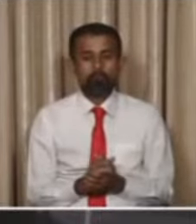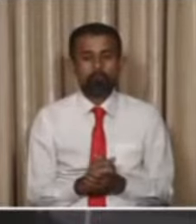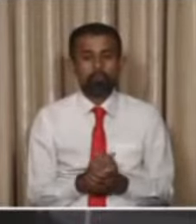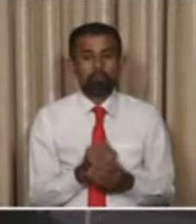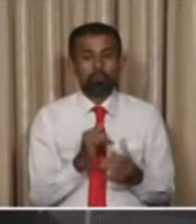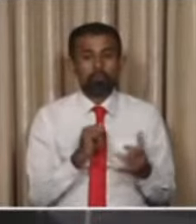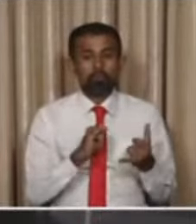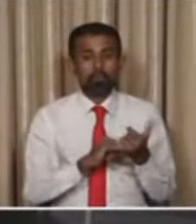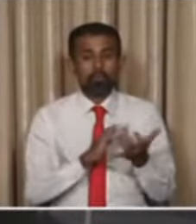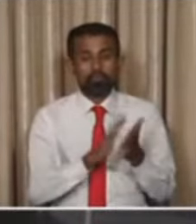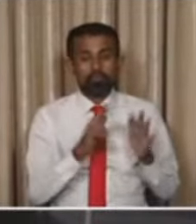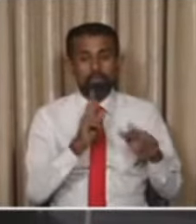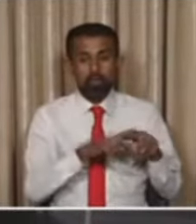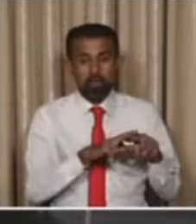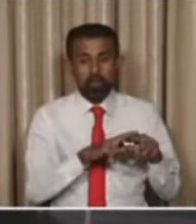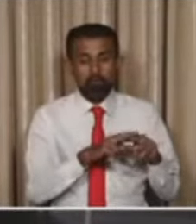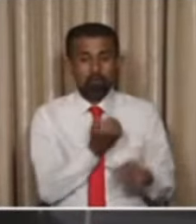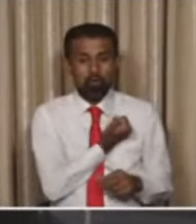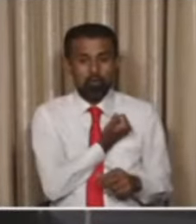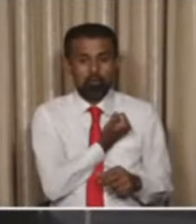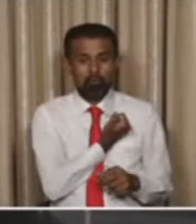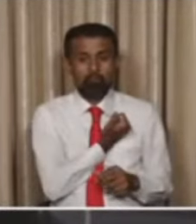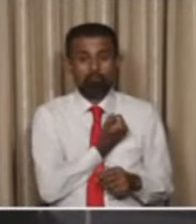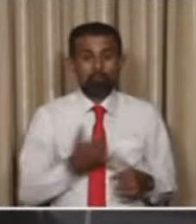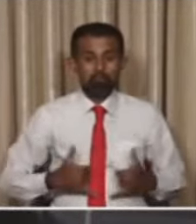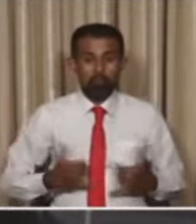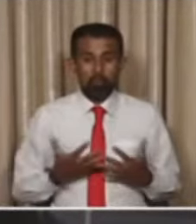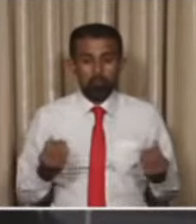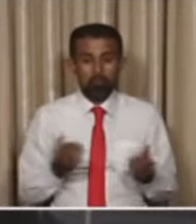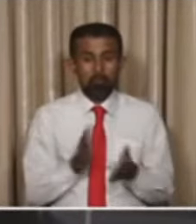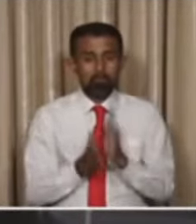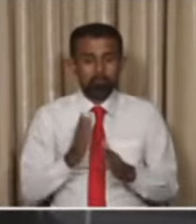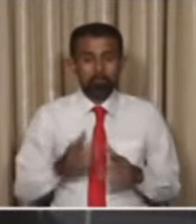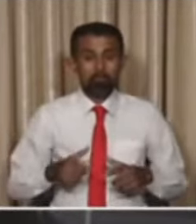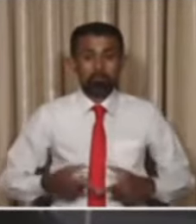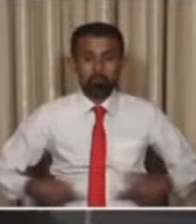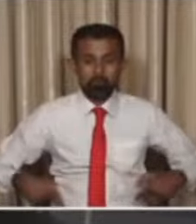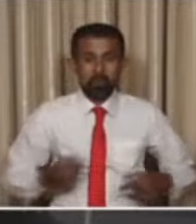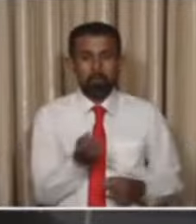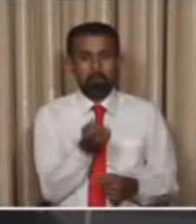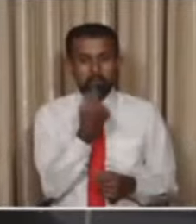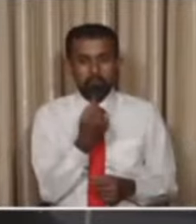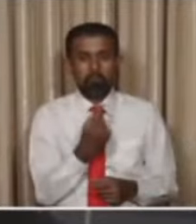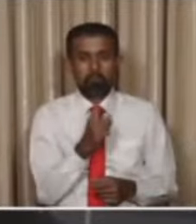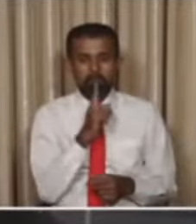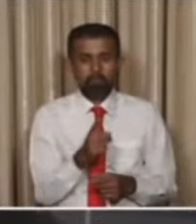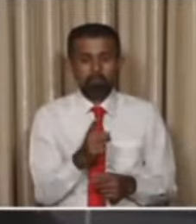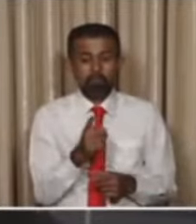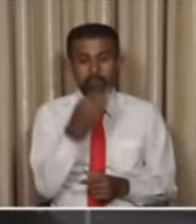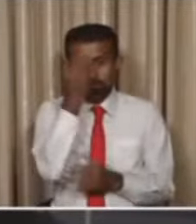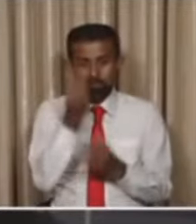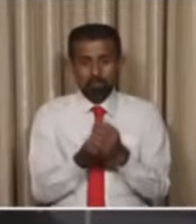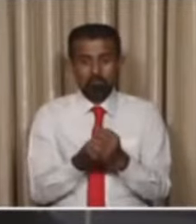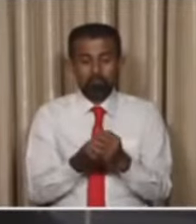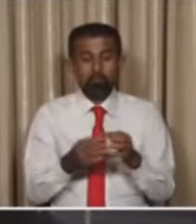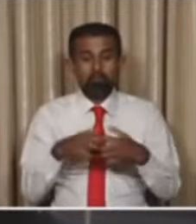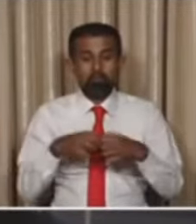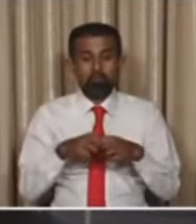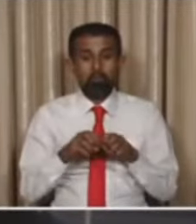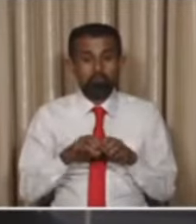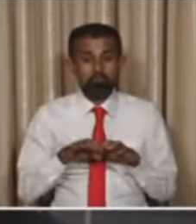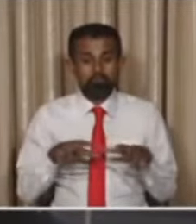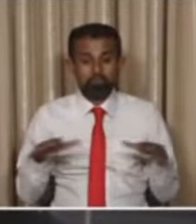ෂාෆිගේ එකට කොච්චර ගැහුවද? වඳ කොත්තු වඳ වඳ යට ඇඳුම් වඳ බෙහෙත් කියලා ජාතිවාදයේ කොච්චර වැපරුවාද